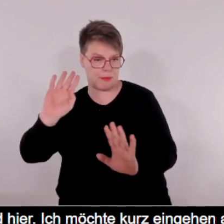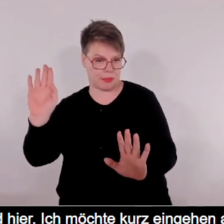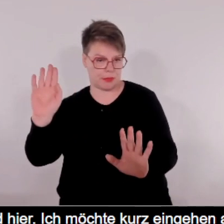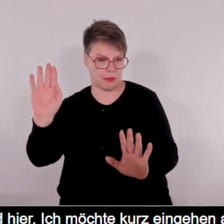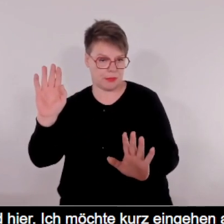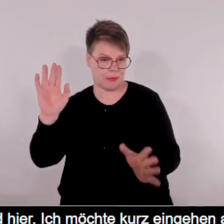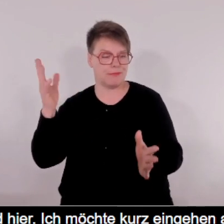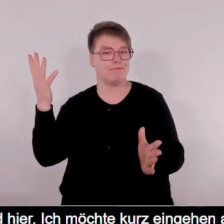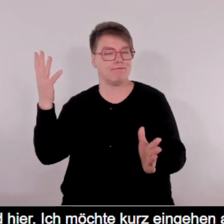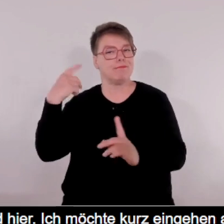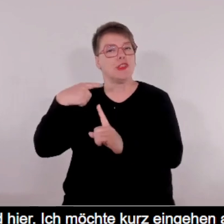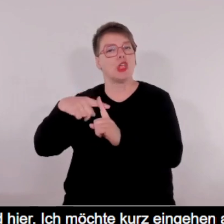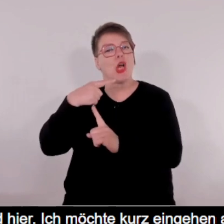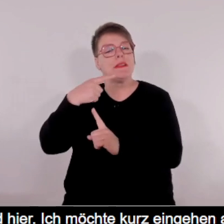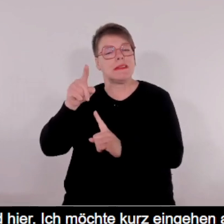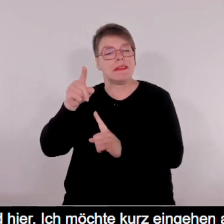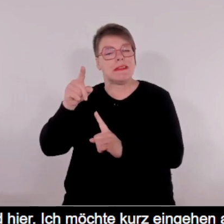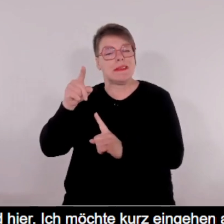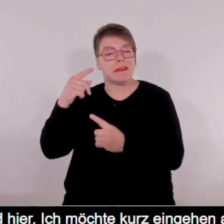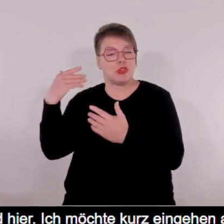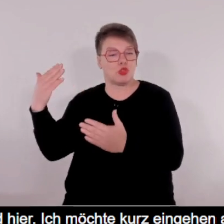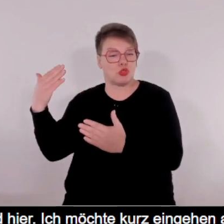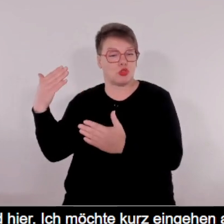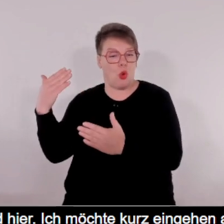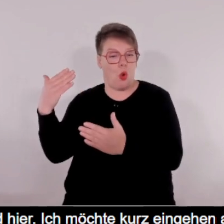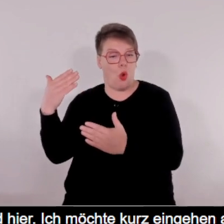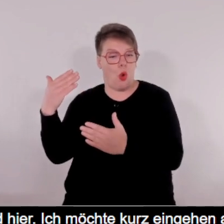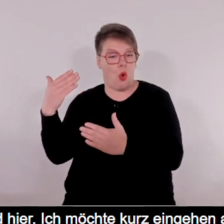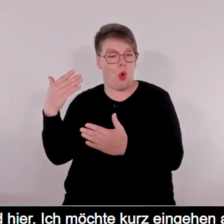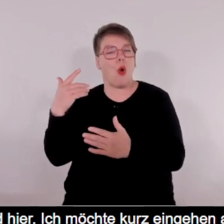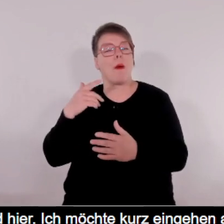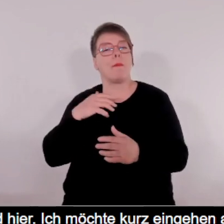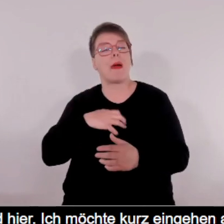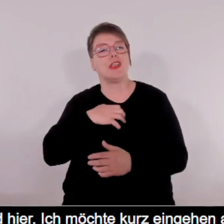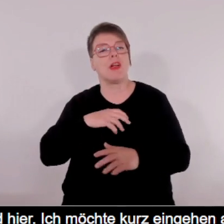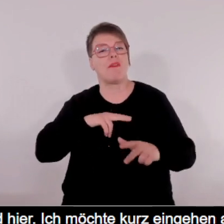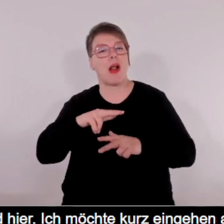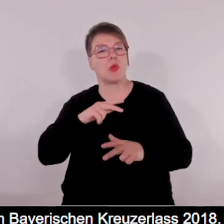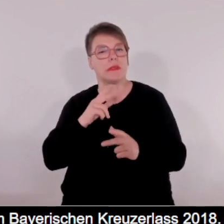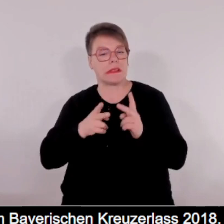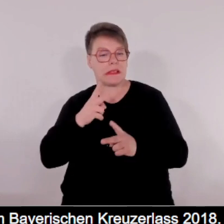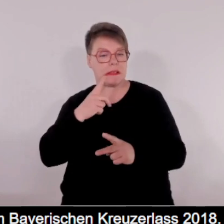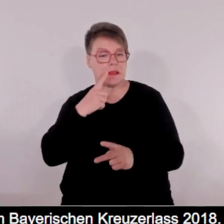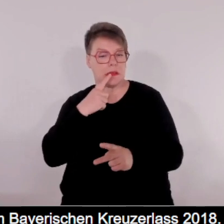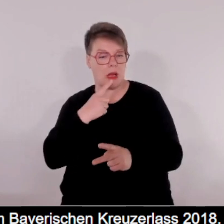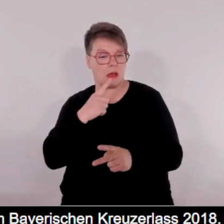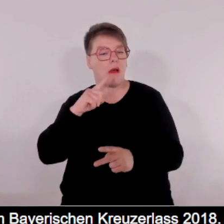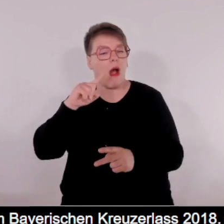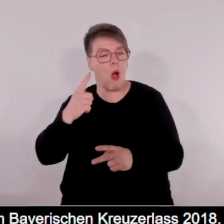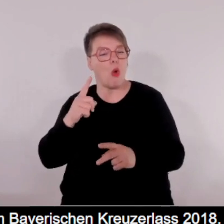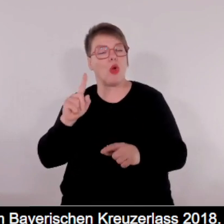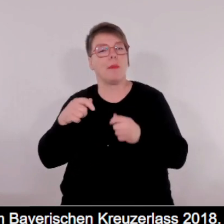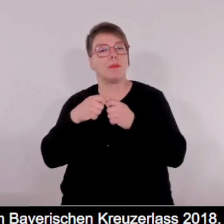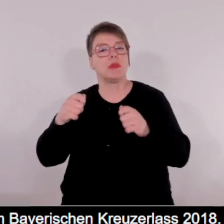Bundesverwaltungsgericht, also oberste Verwaltungsgerichtliche Instanz in Deutschland, so bestätigt, die Kreuze